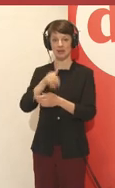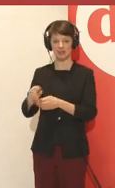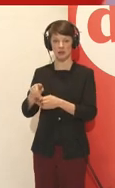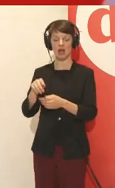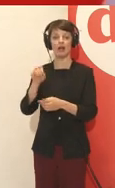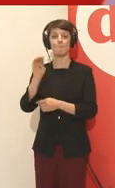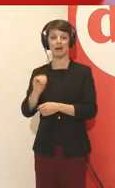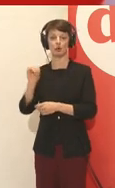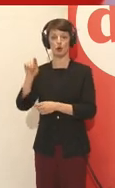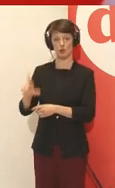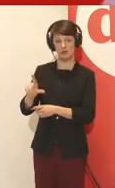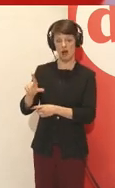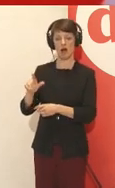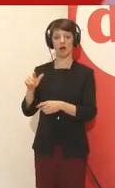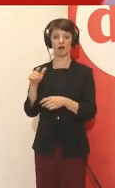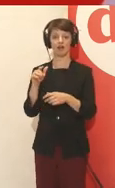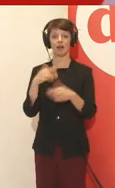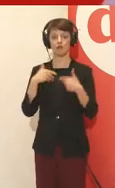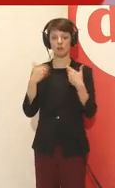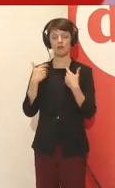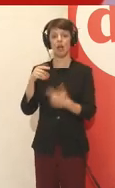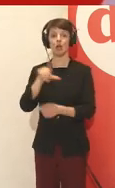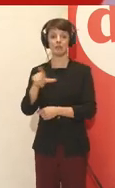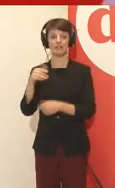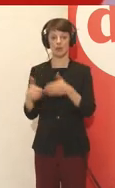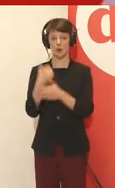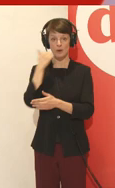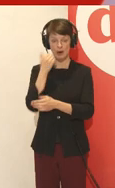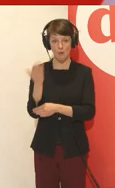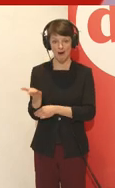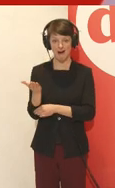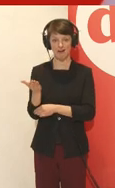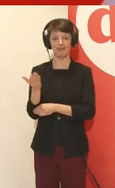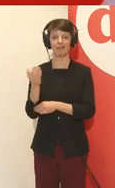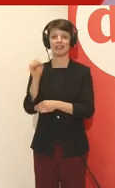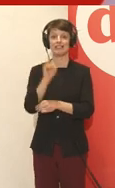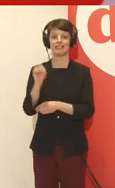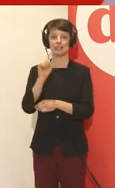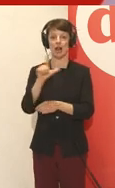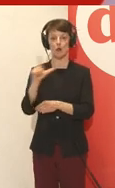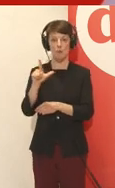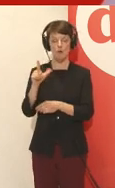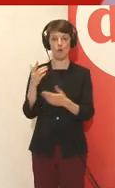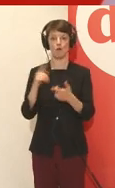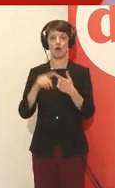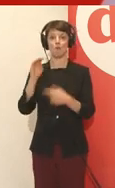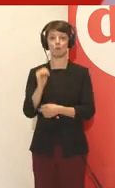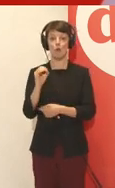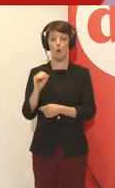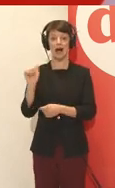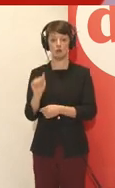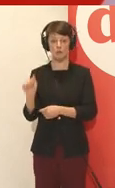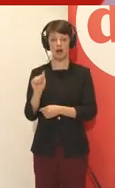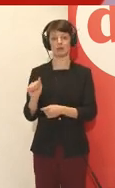Luther. Wir freuen uns über Luisa Neubauer. Wir freuen uns über Sascha Lobo, Mo Asumang,